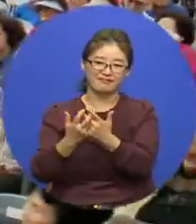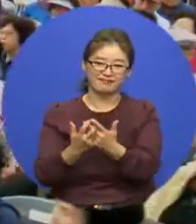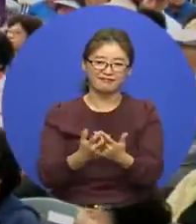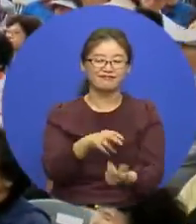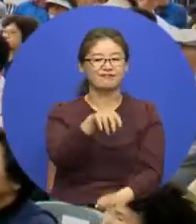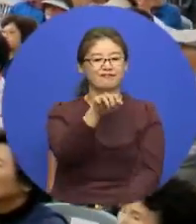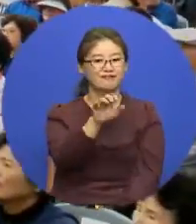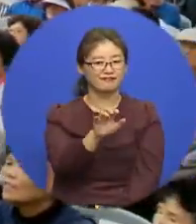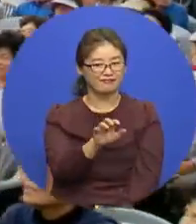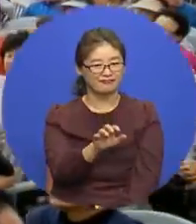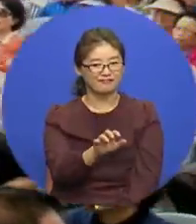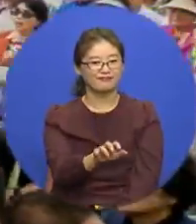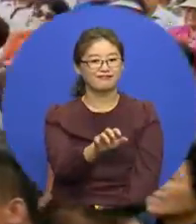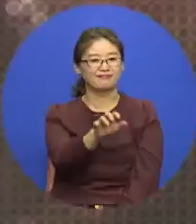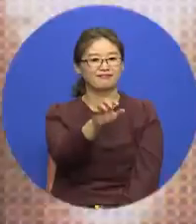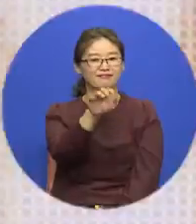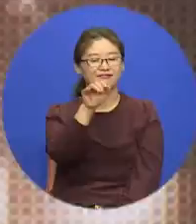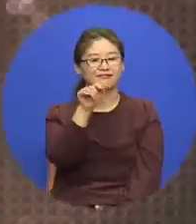곳